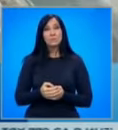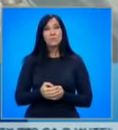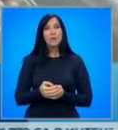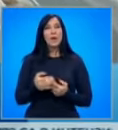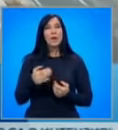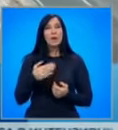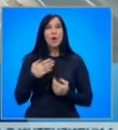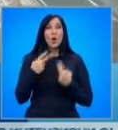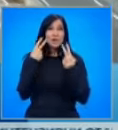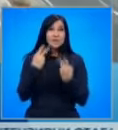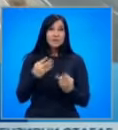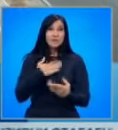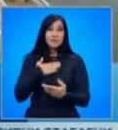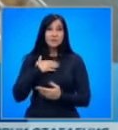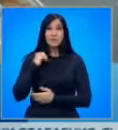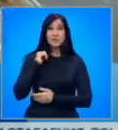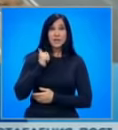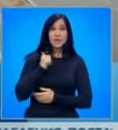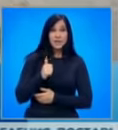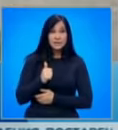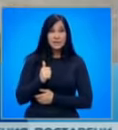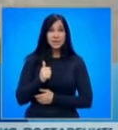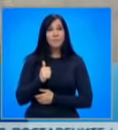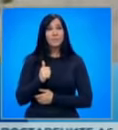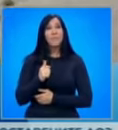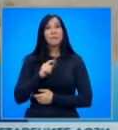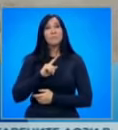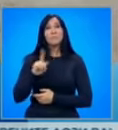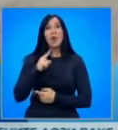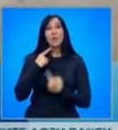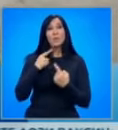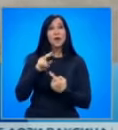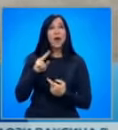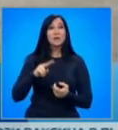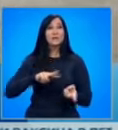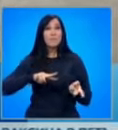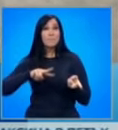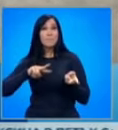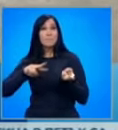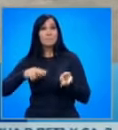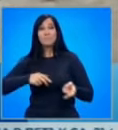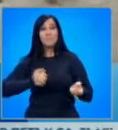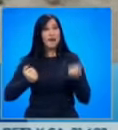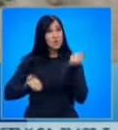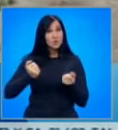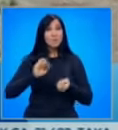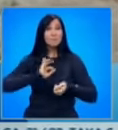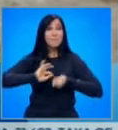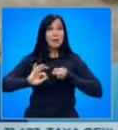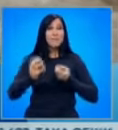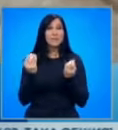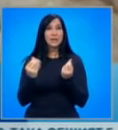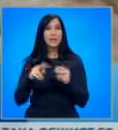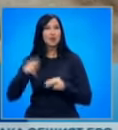изјавата на собственикот на агенцијата кој што негира дека се пренесувале запалливи материјали. А од друга страна